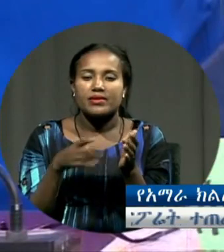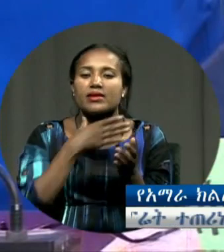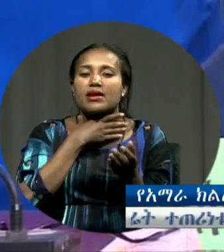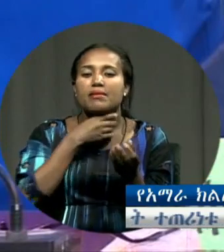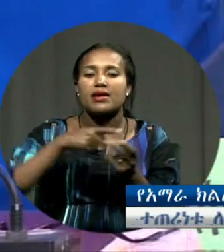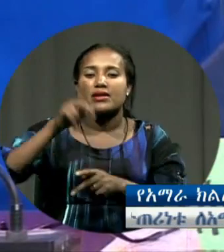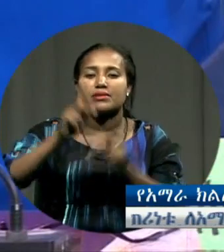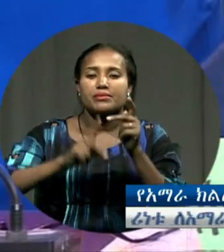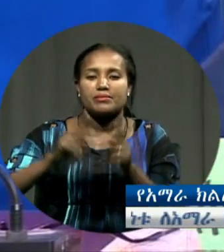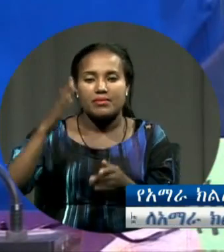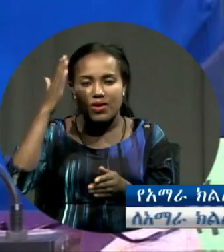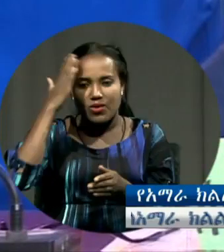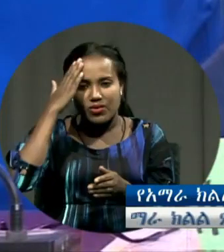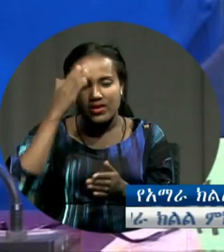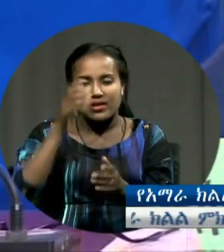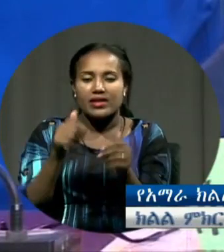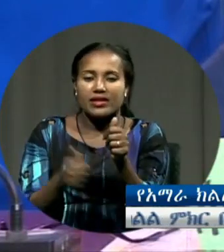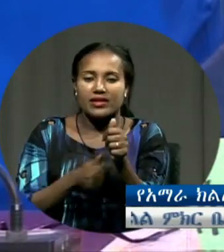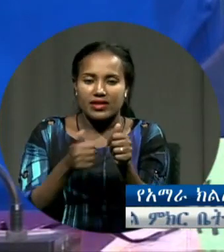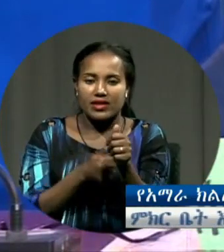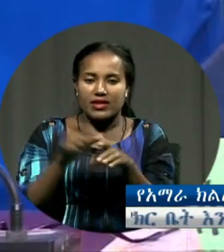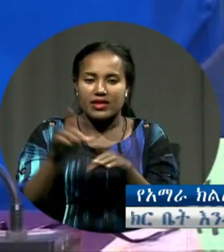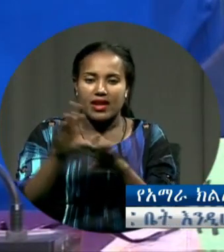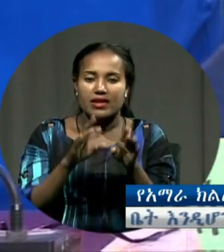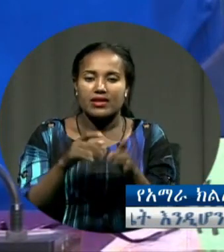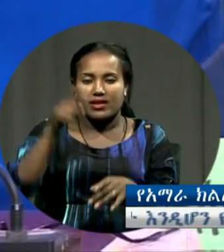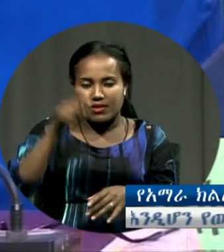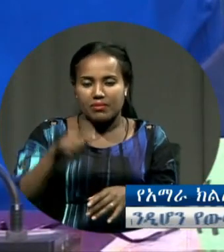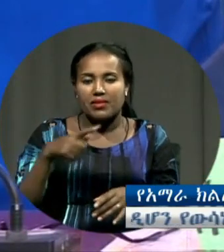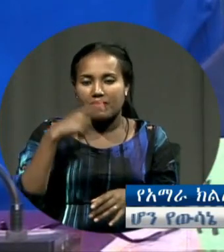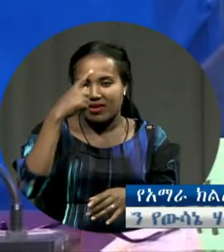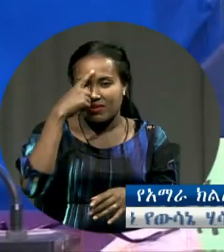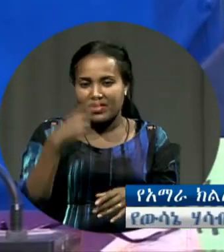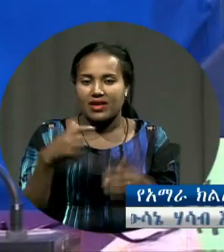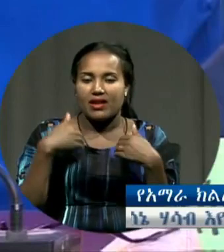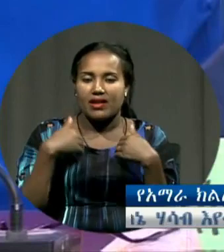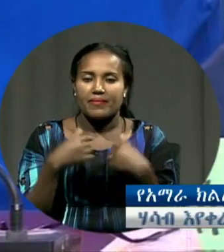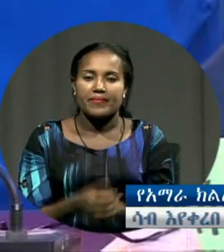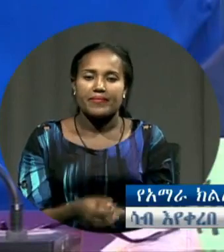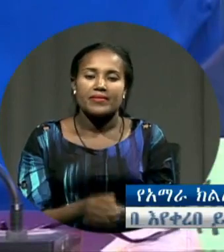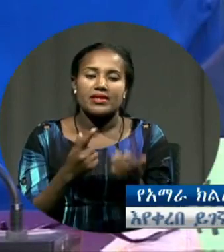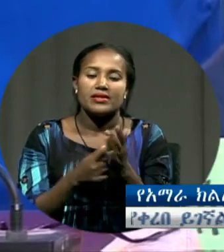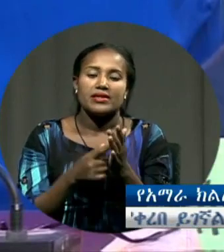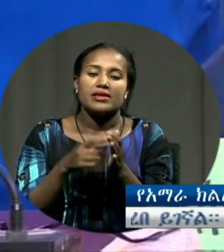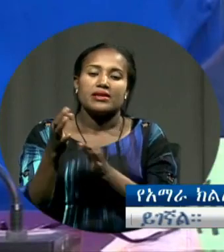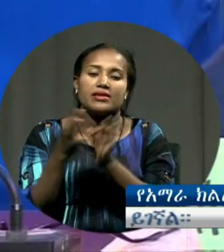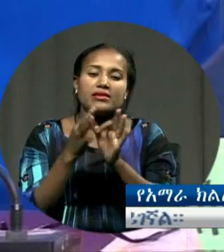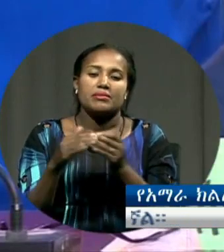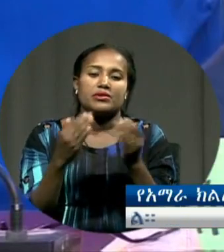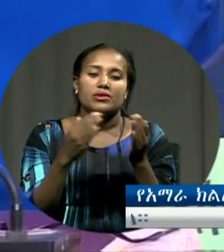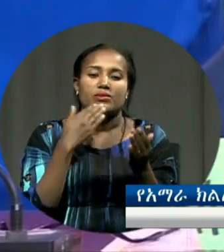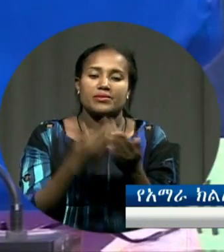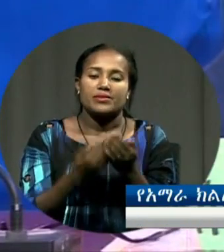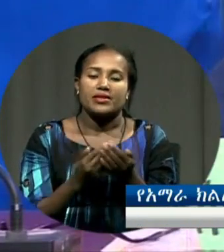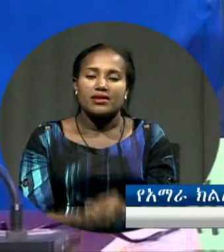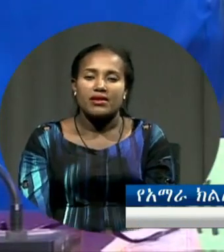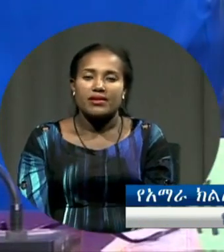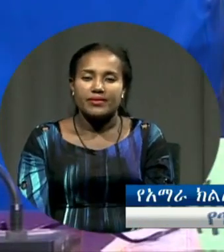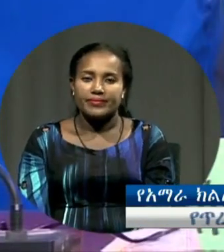የአማራ ህዝብ አውቆት ክትትል እንዲያደርግለት ይገባል የሚል እምነት ነው ያለኝ። እነዚህ ቢብራሩ ጥሩ ነው የሚል እምነት ነው ያለኝ።